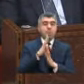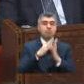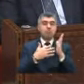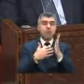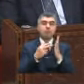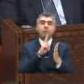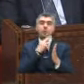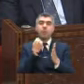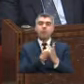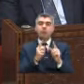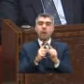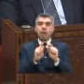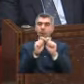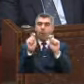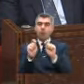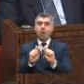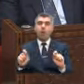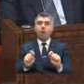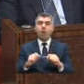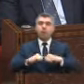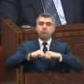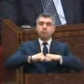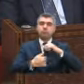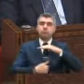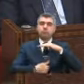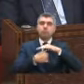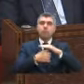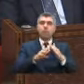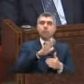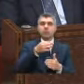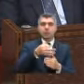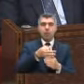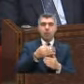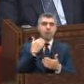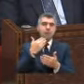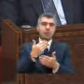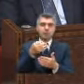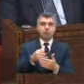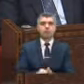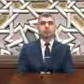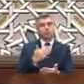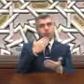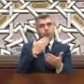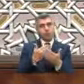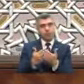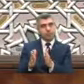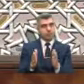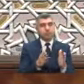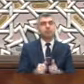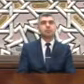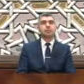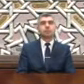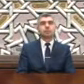تعزيز الاستقلاليه ديال الهيئه باش تولي هي الهيئه المكلفه بالفساد، بمحاربه الفساد. وشكرا. شكرا السيده